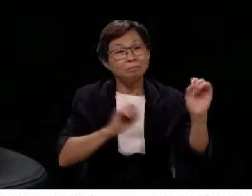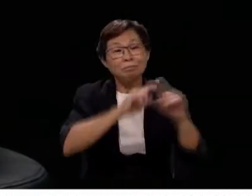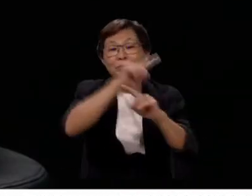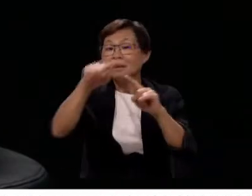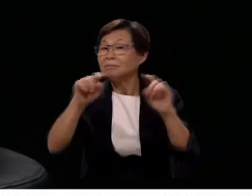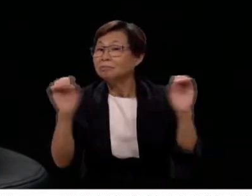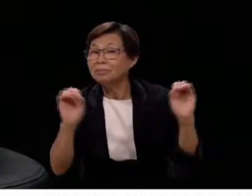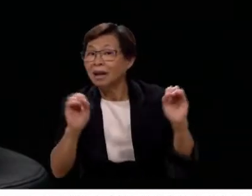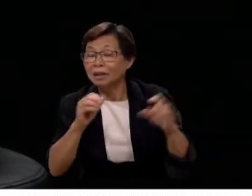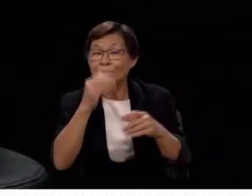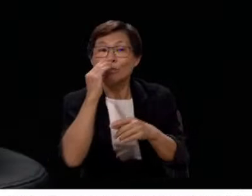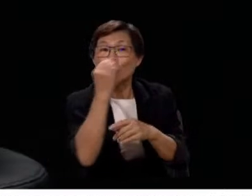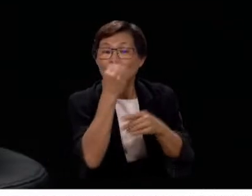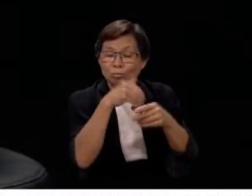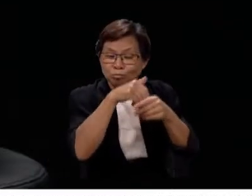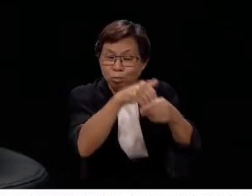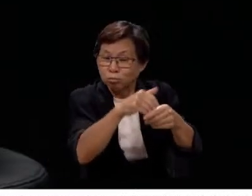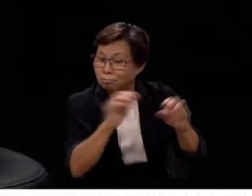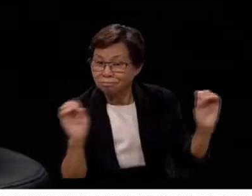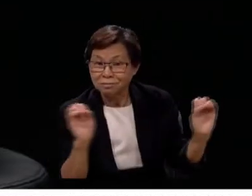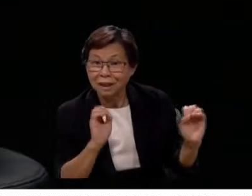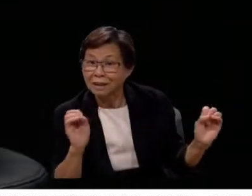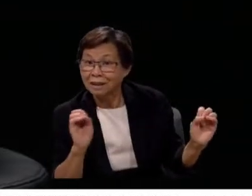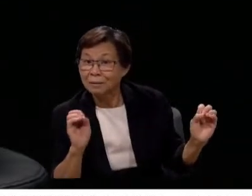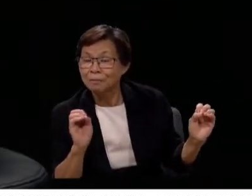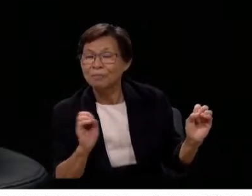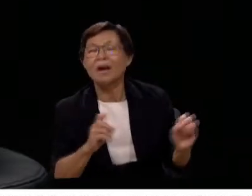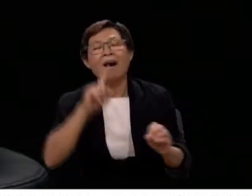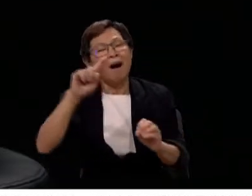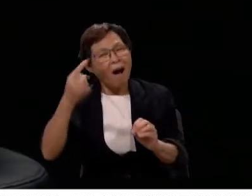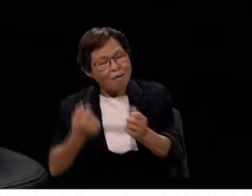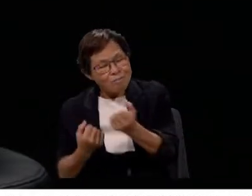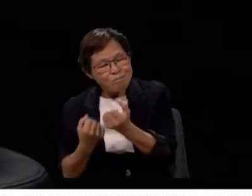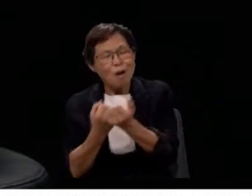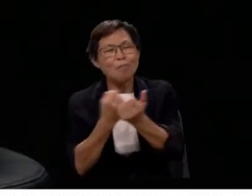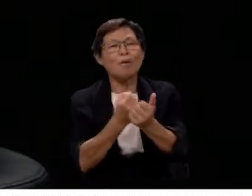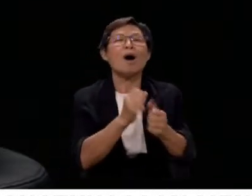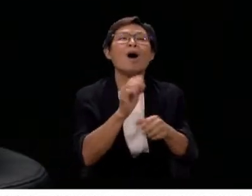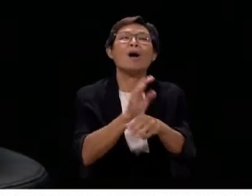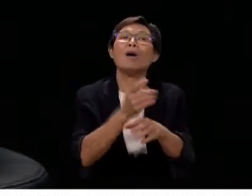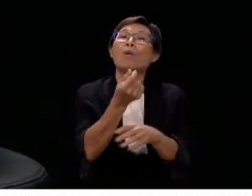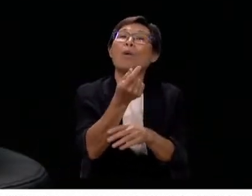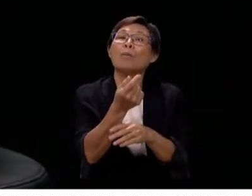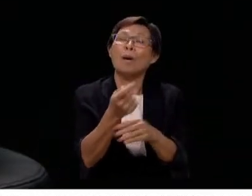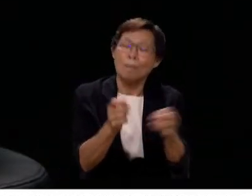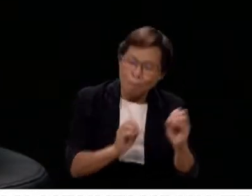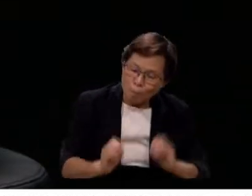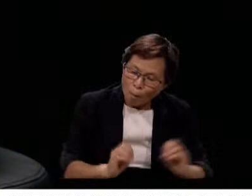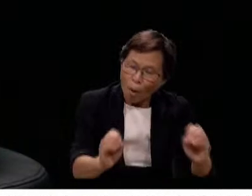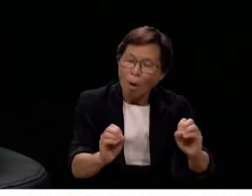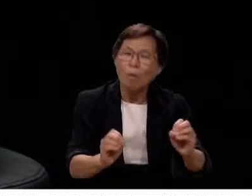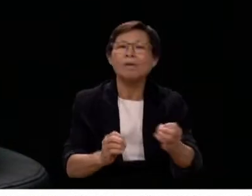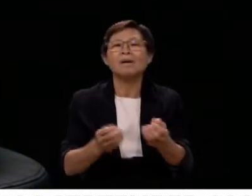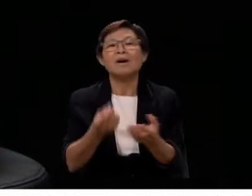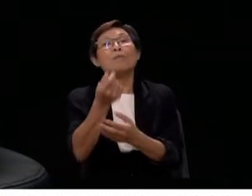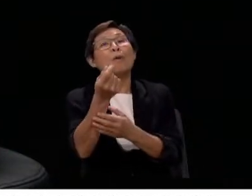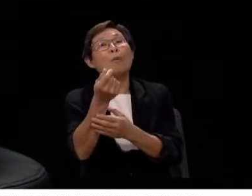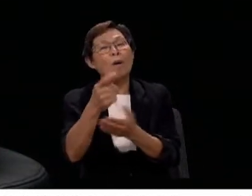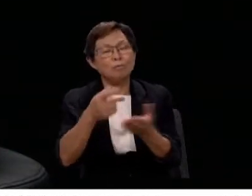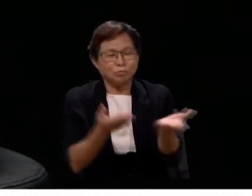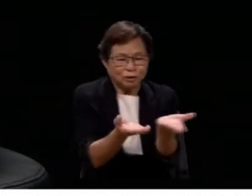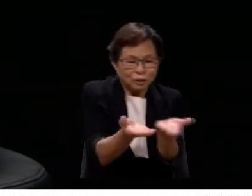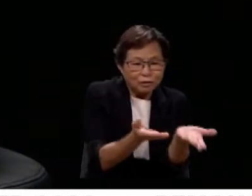tak DKI mendidih dan maka ianya akan hanya membiayai kos operasi kosmen Amin tense